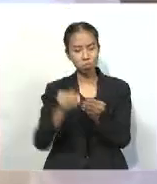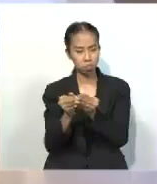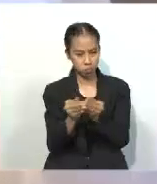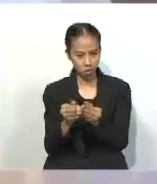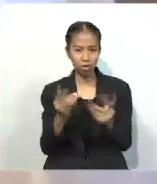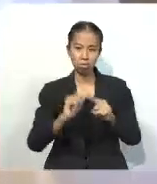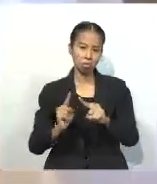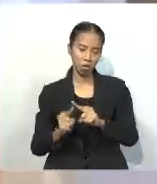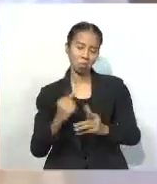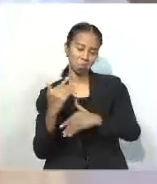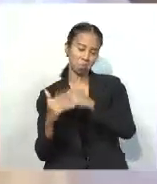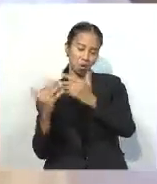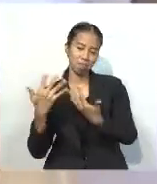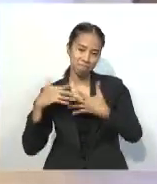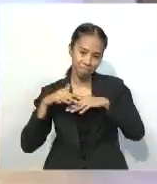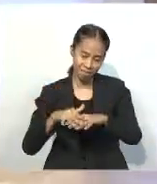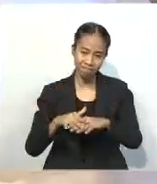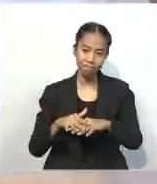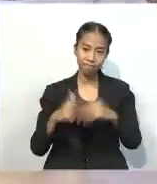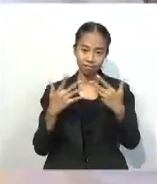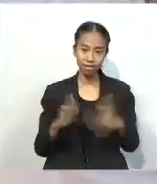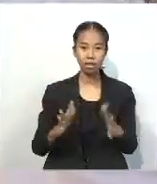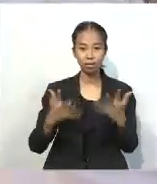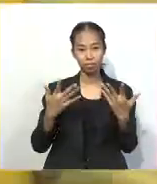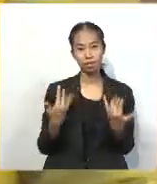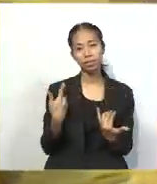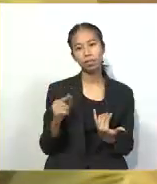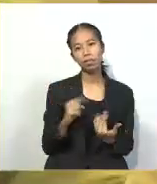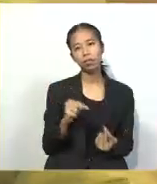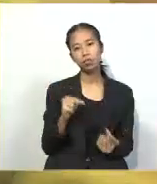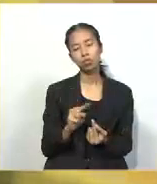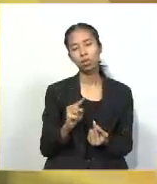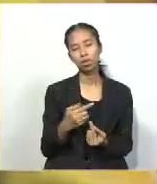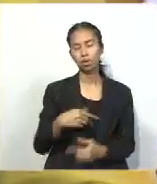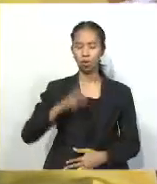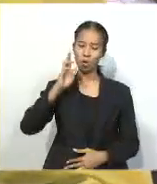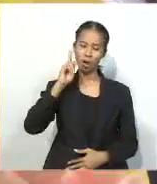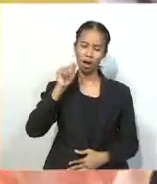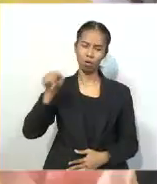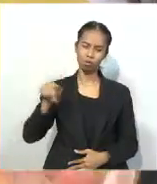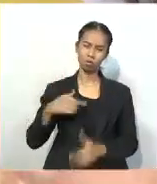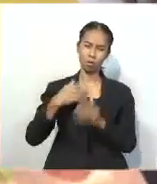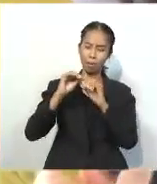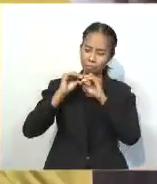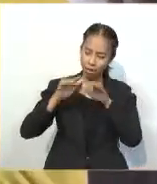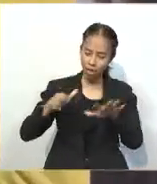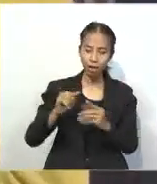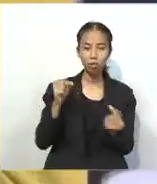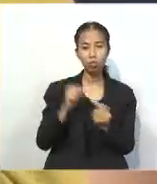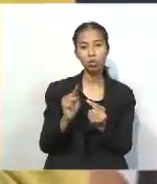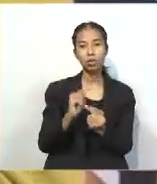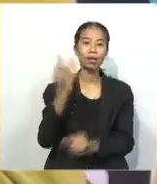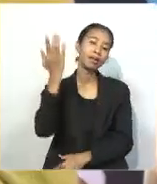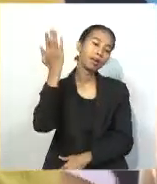ชลินสตาร์เชฟอาหารไทยระหว่างนั้นนะคะได้มีการบ่นถึงสื่อมวลชนที่ได้มีการนำเสนอการลงพื้น